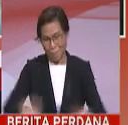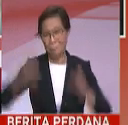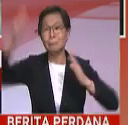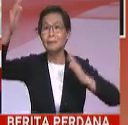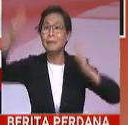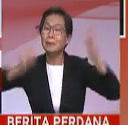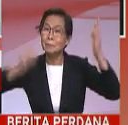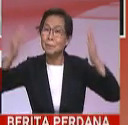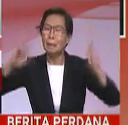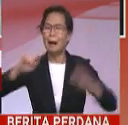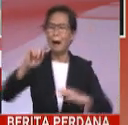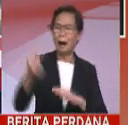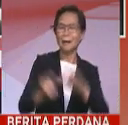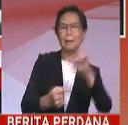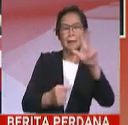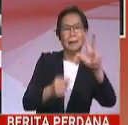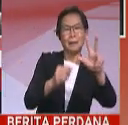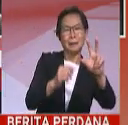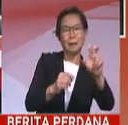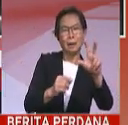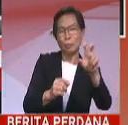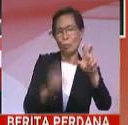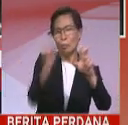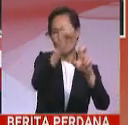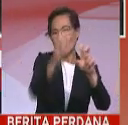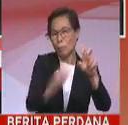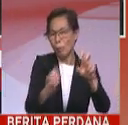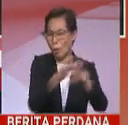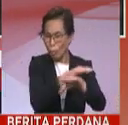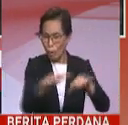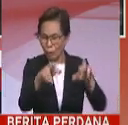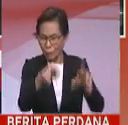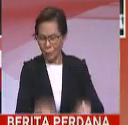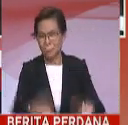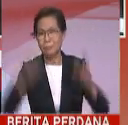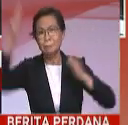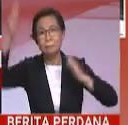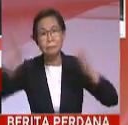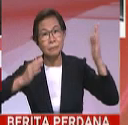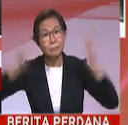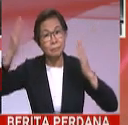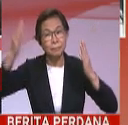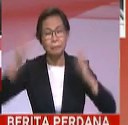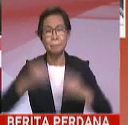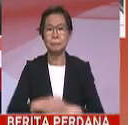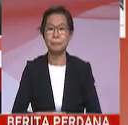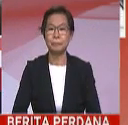negara dan hanya 30% bagi bukan warga negara.